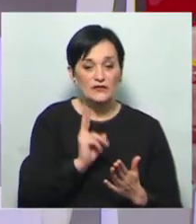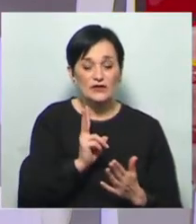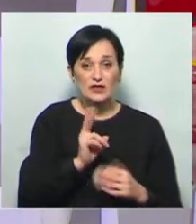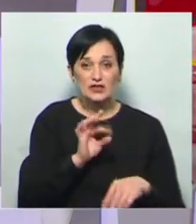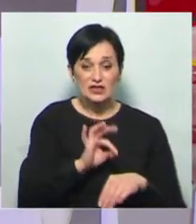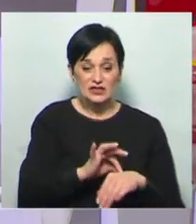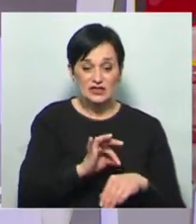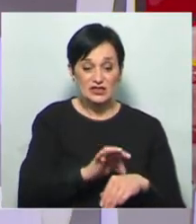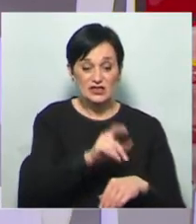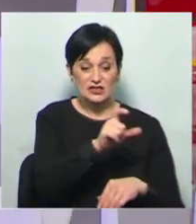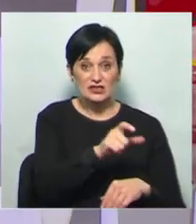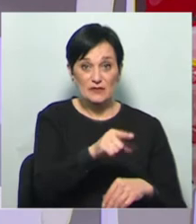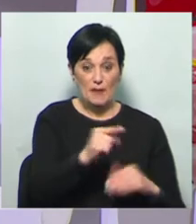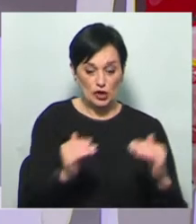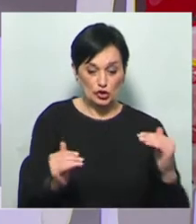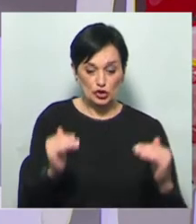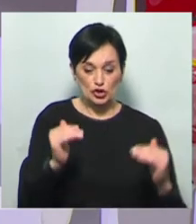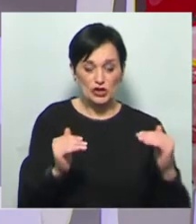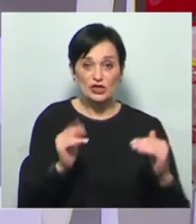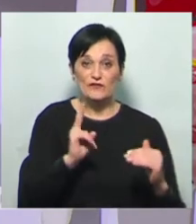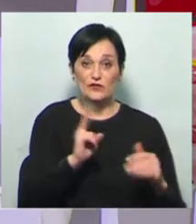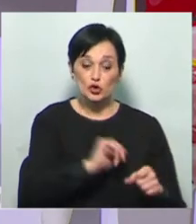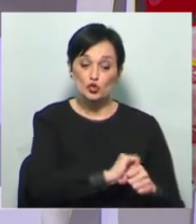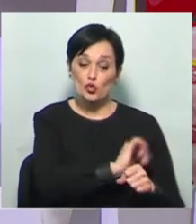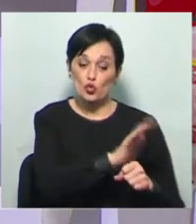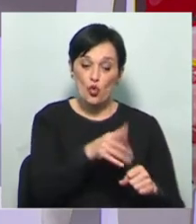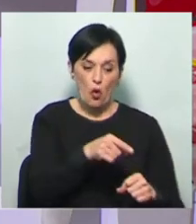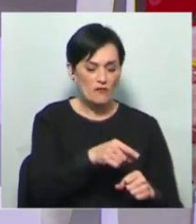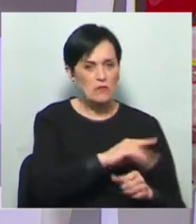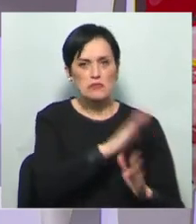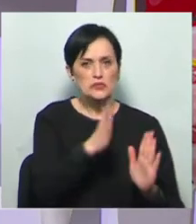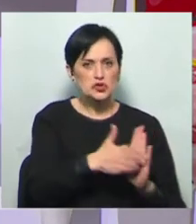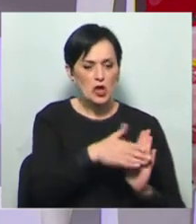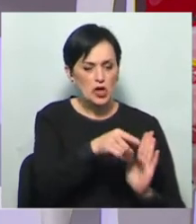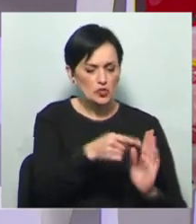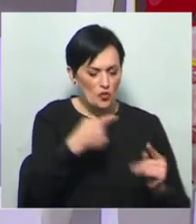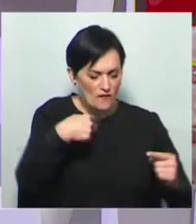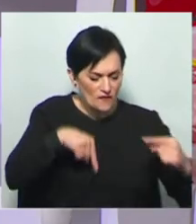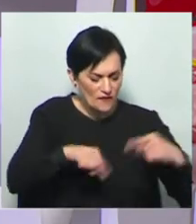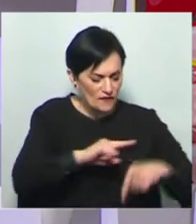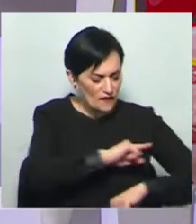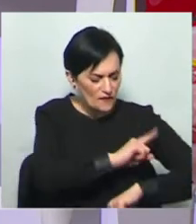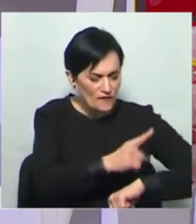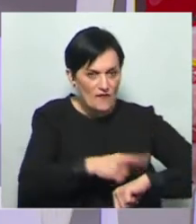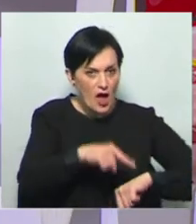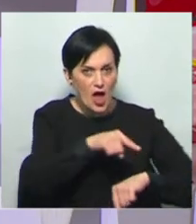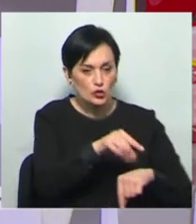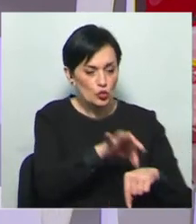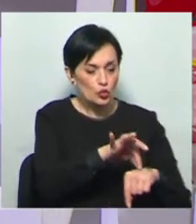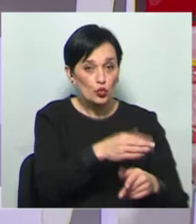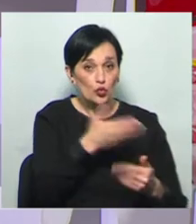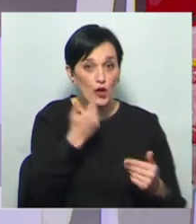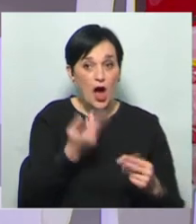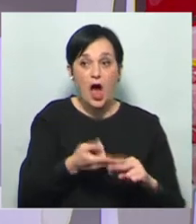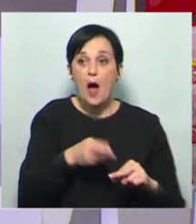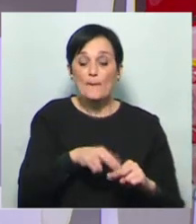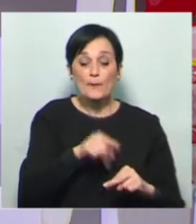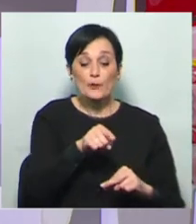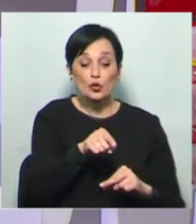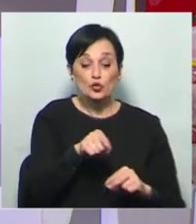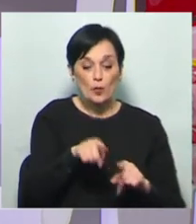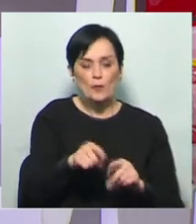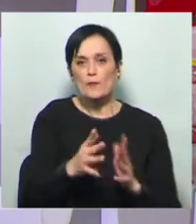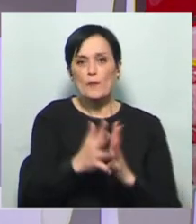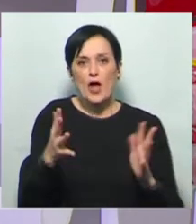პაციენტებთან შედარებით, რომელსაც შეიძლება COVID-ი განუვითაროს, მაგრამ საერთოდ არ ქონდა ვენური პათოლოგია. ამიტომ ესეთი პაციენტი მეტი